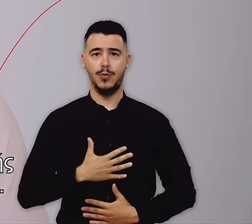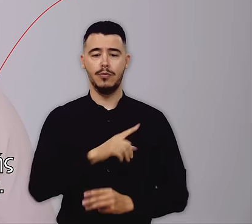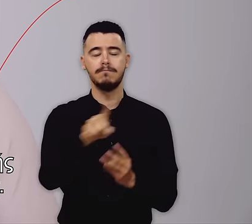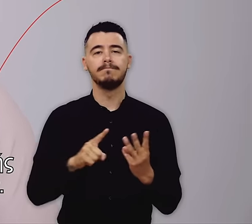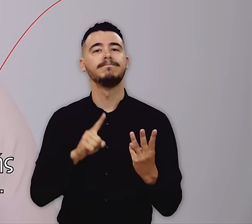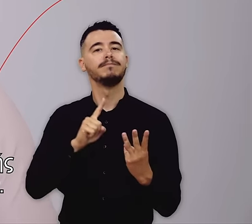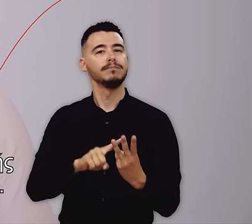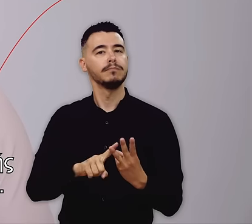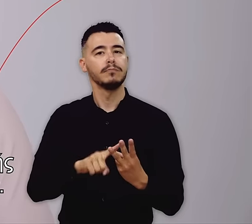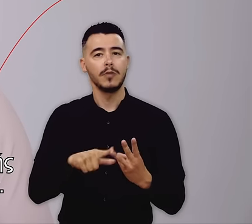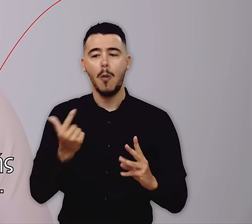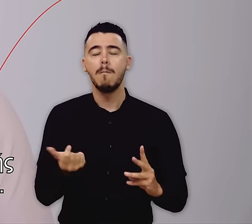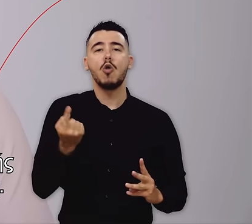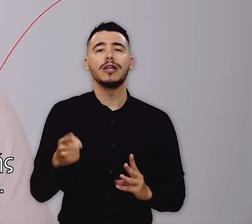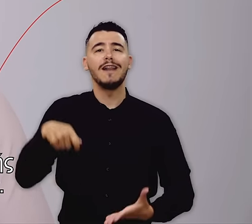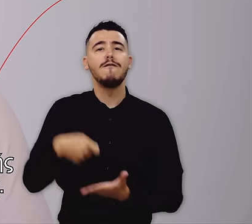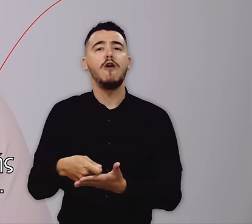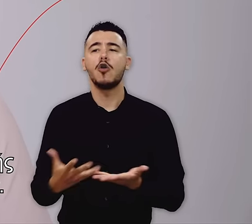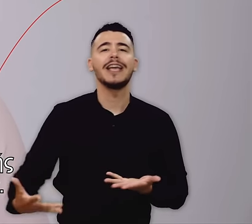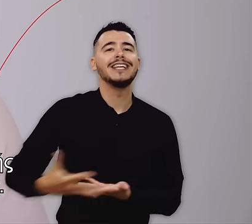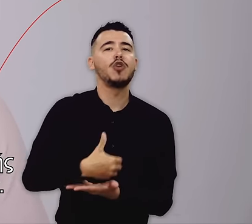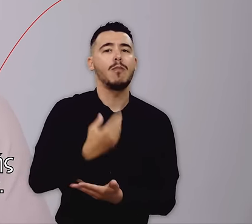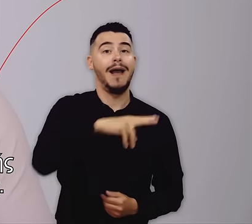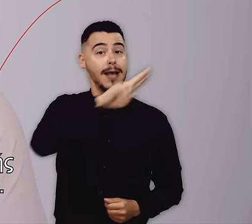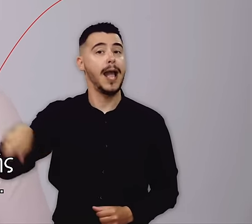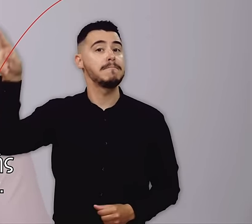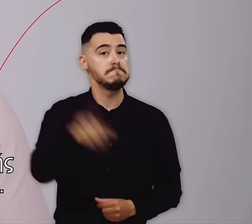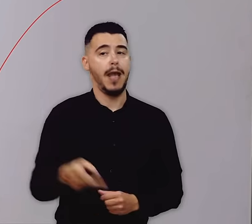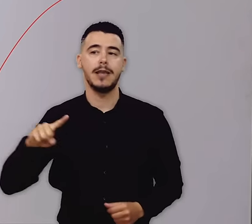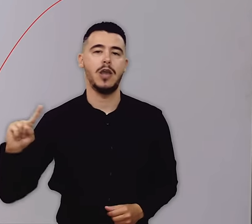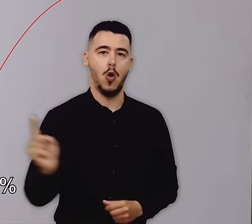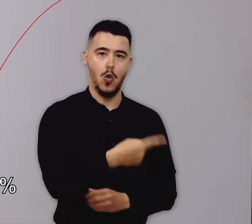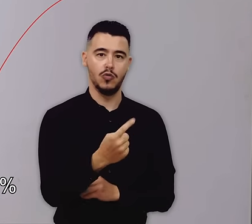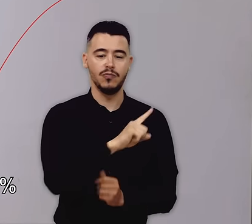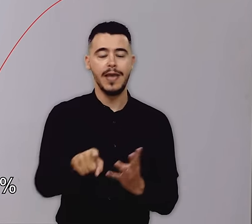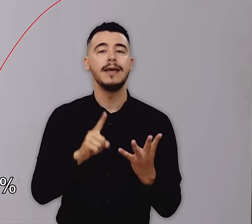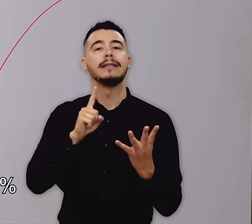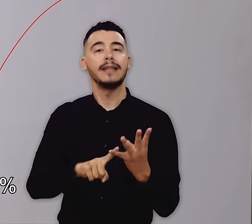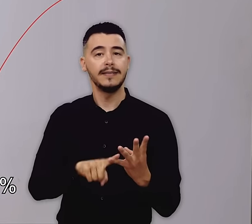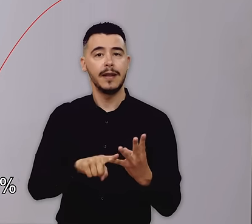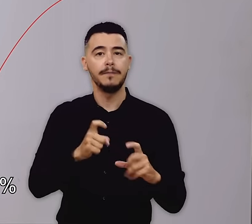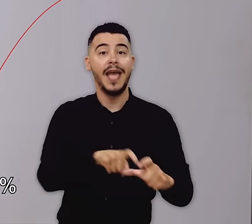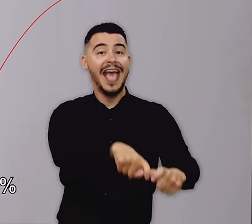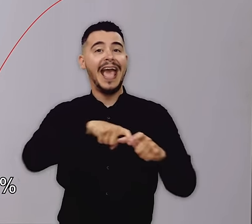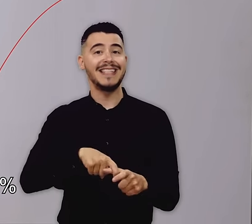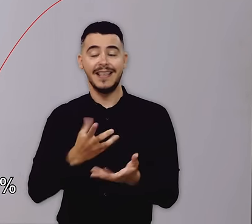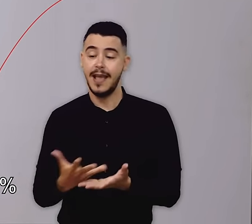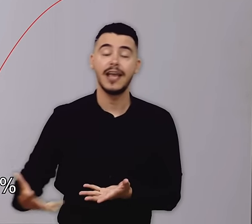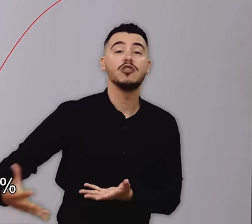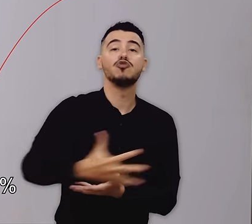3. Κατάργηση της προκαταβολής φόρου εισοδήματος για όλους. 4. Φορολογικός